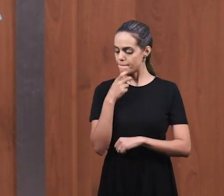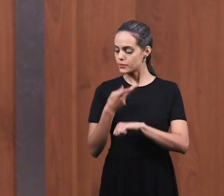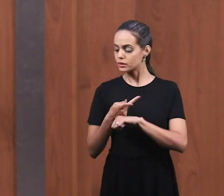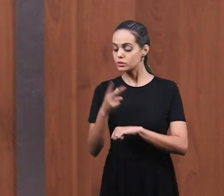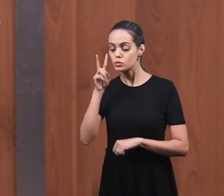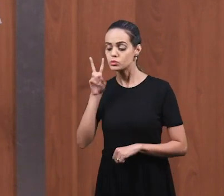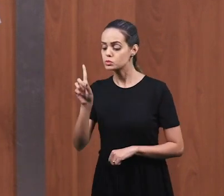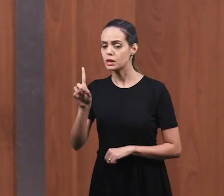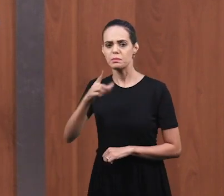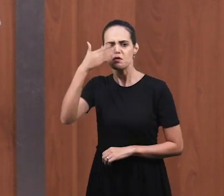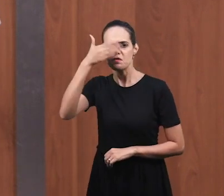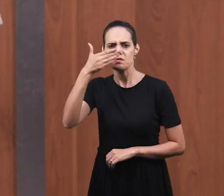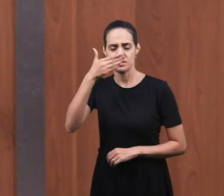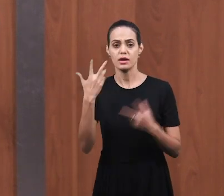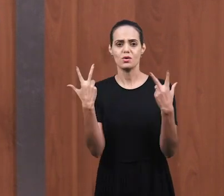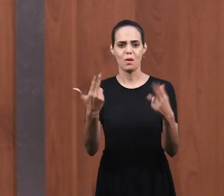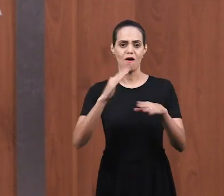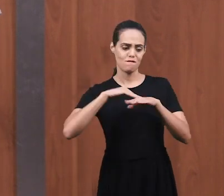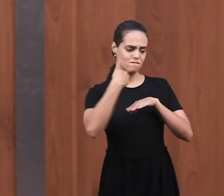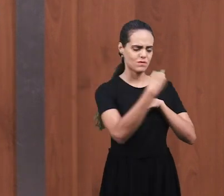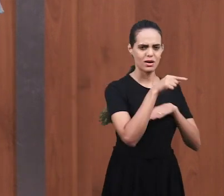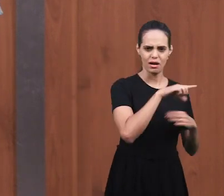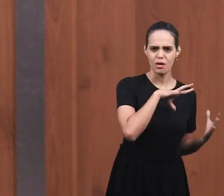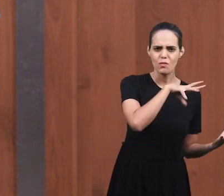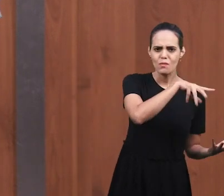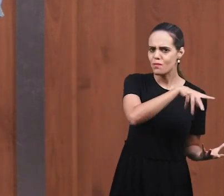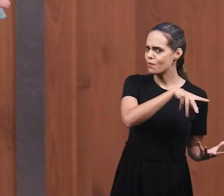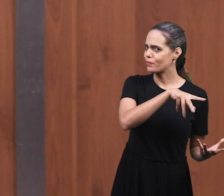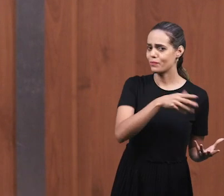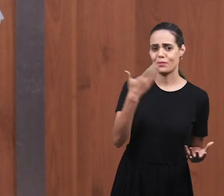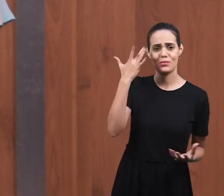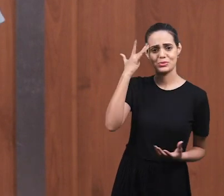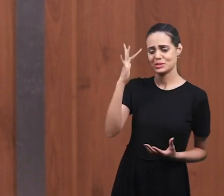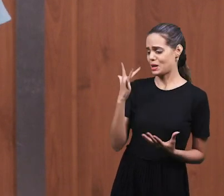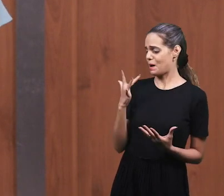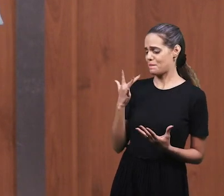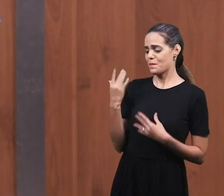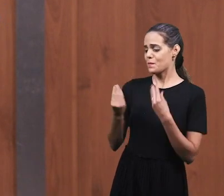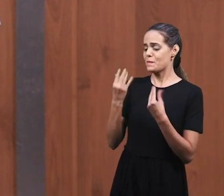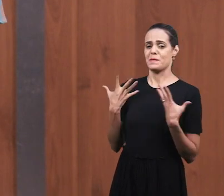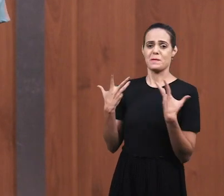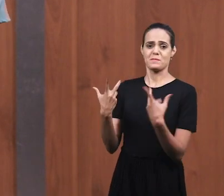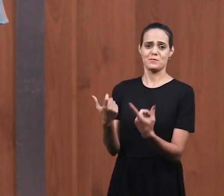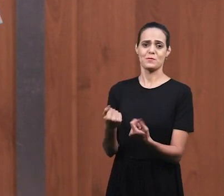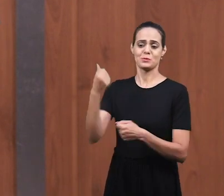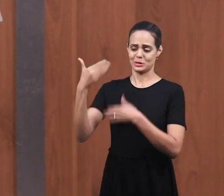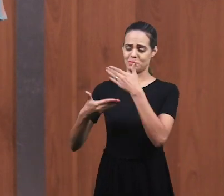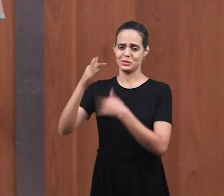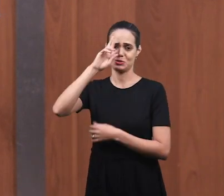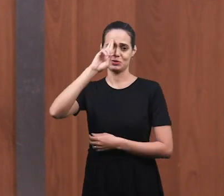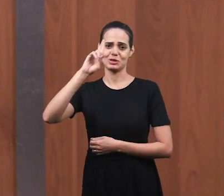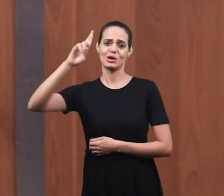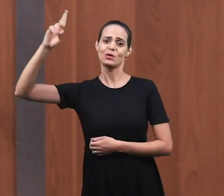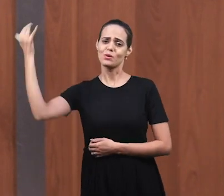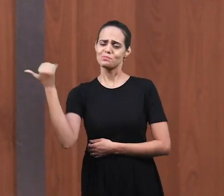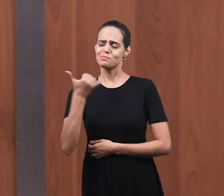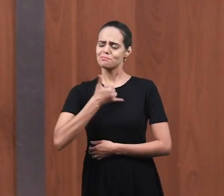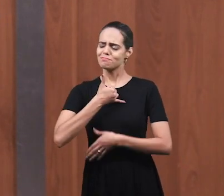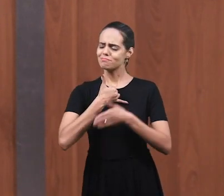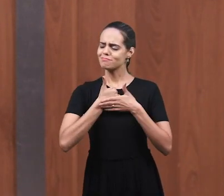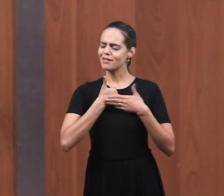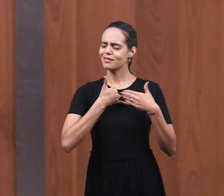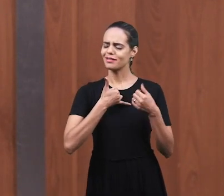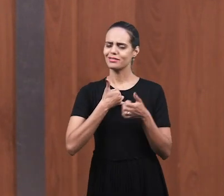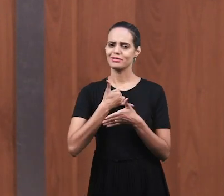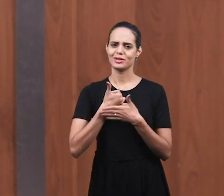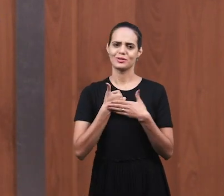l'argent en or. Celui qui est dehors de la présence du Seigneur n'arrive pas à voir comment il est merveilleux de servir le Seigneur